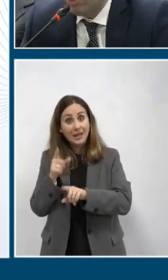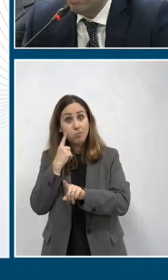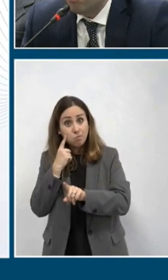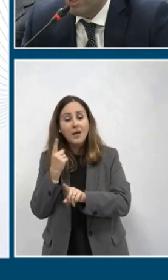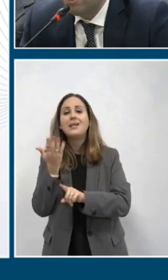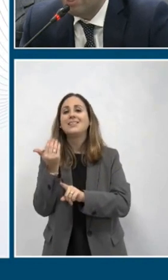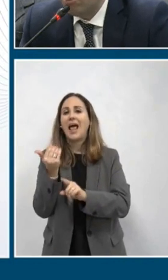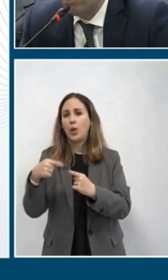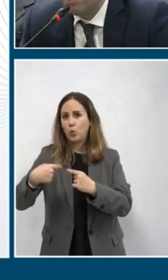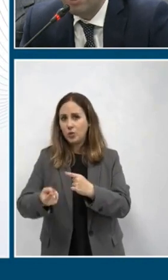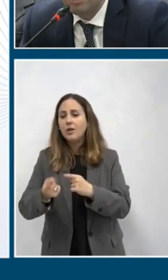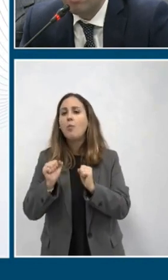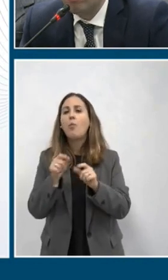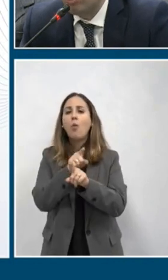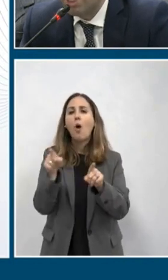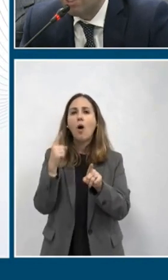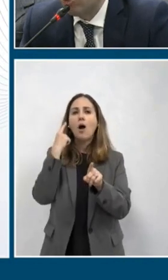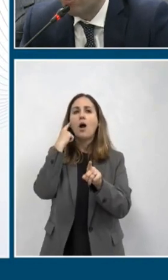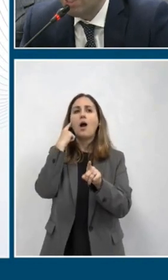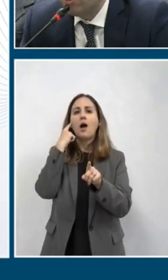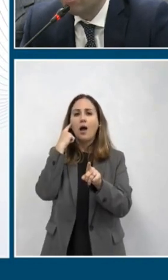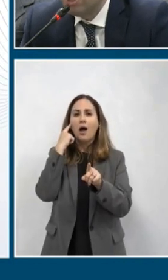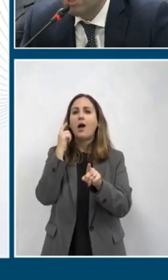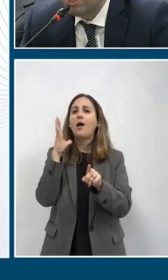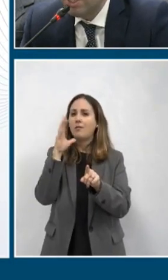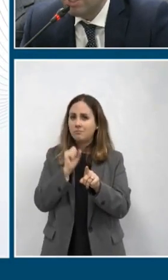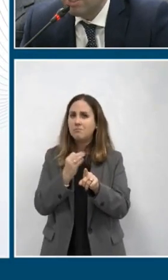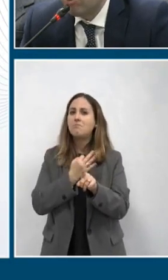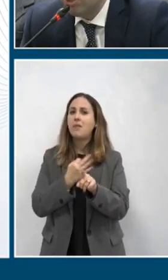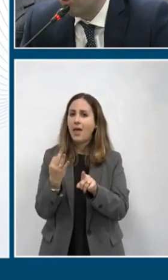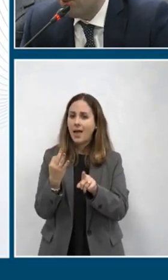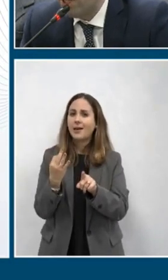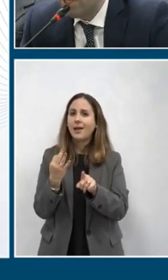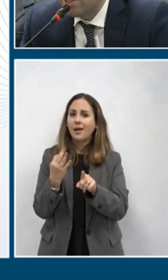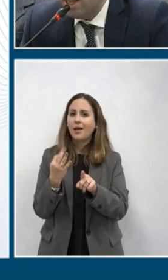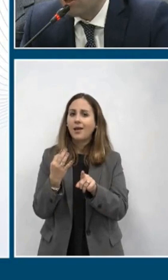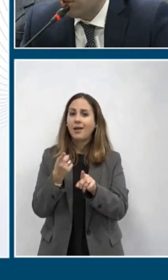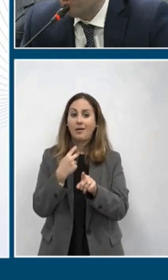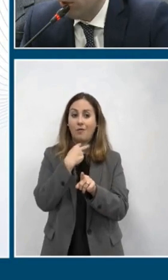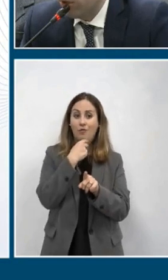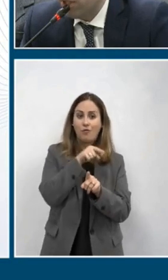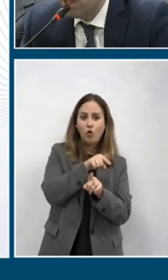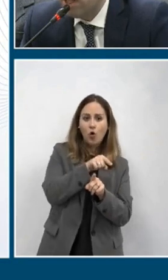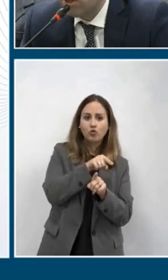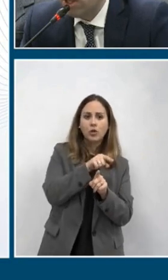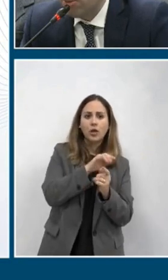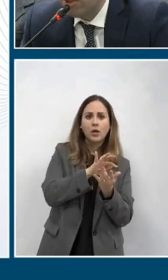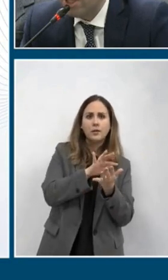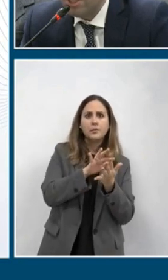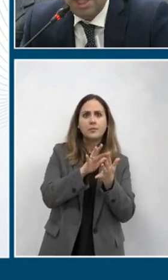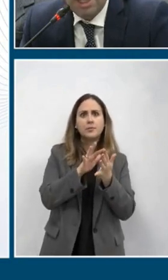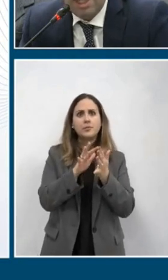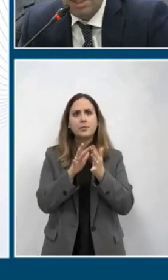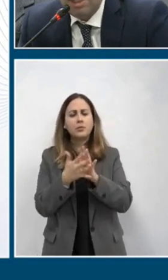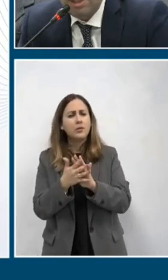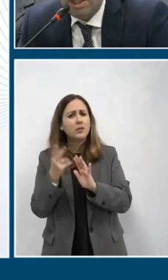e potrete apprezzare potrete toccare con mano quanto poi la slack corre veloce nella storia